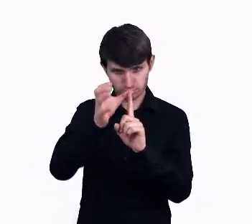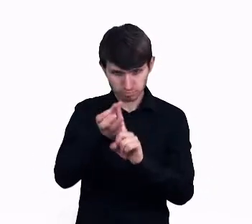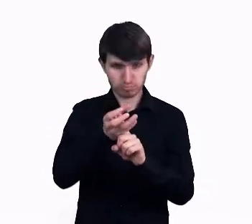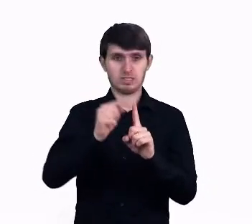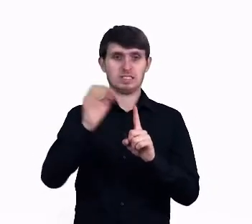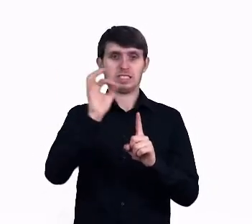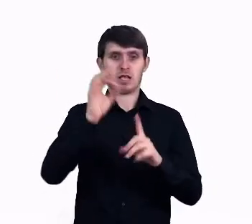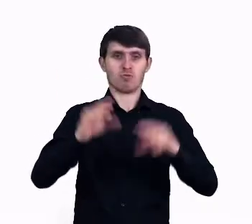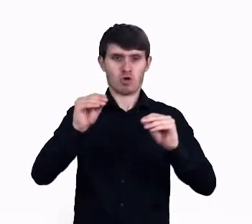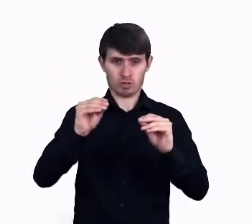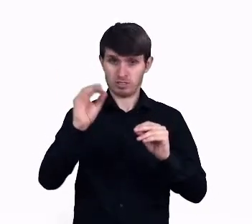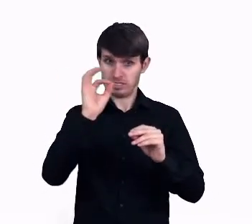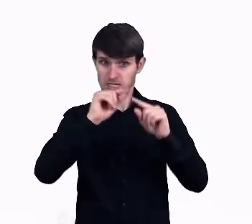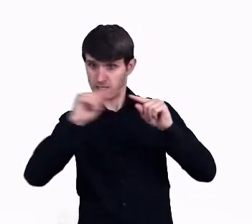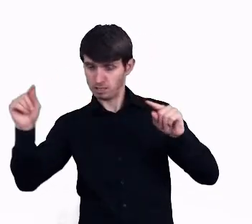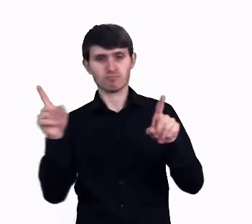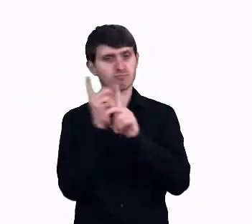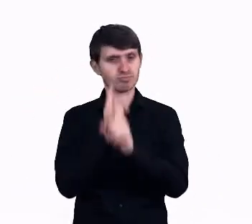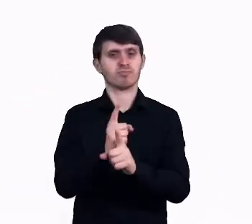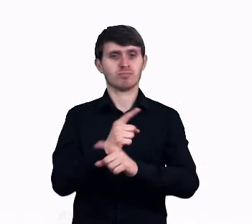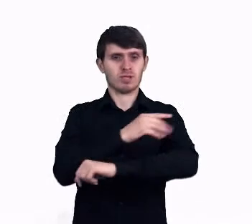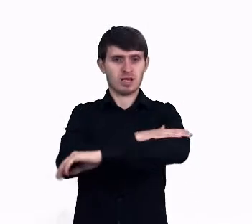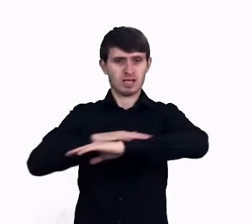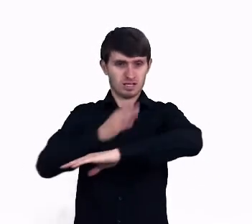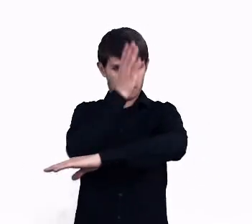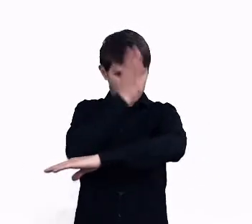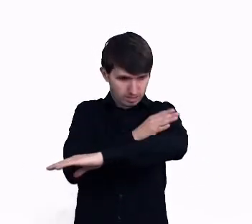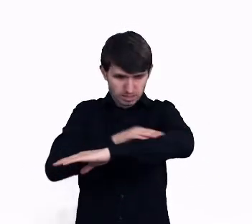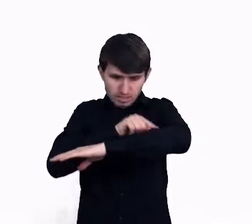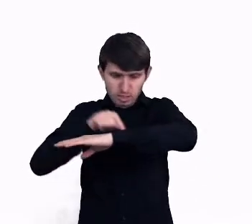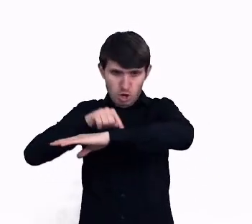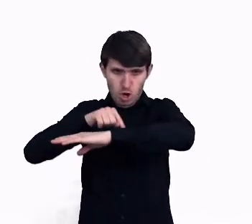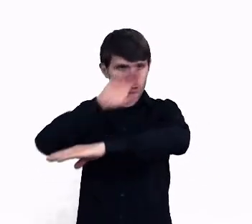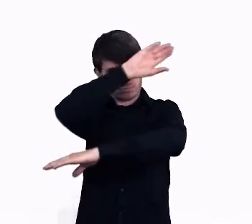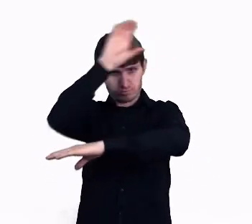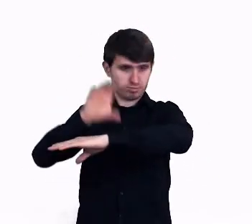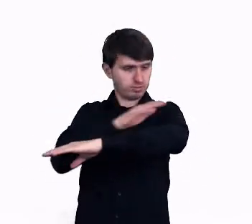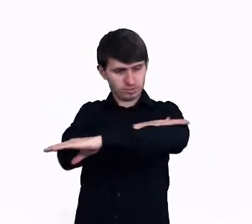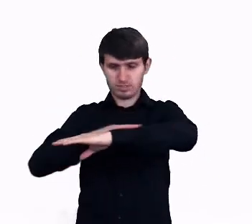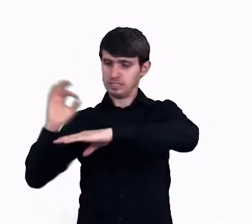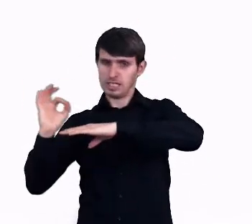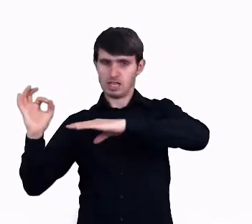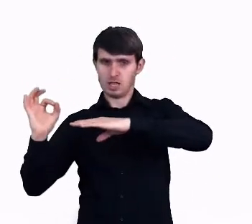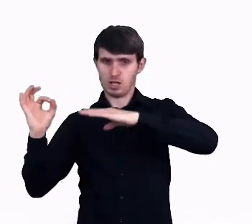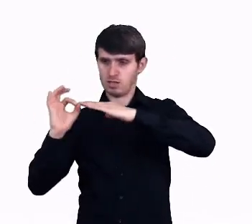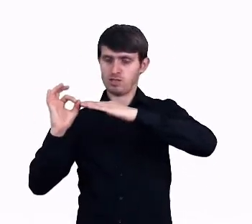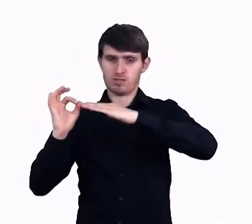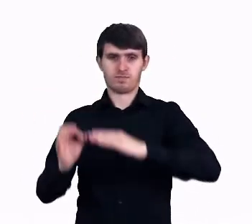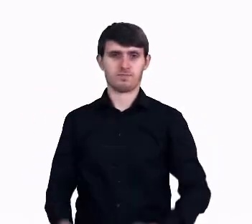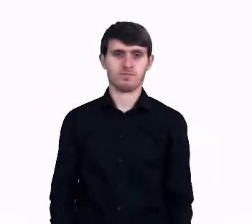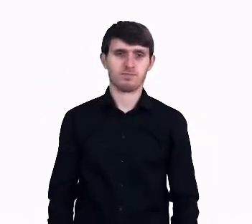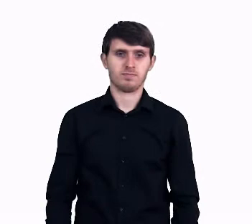zera stopni pokrywa się z jednym z ramion kąta a drugie ramię było wewnątrz skali